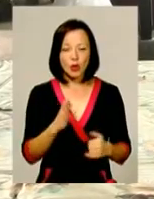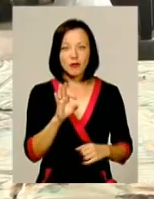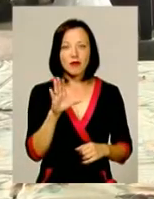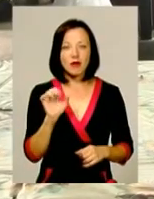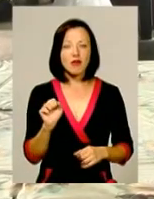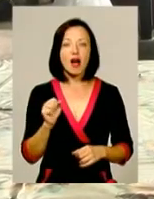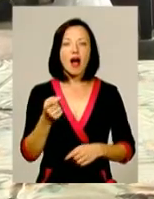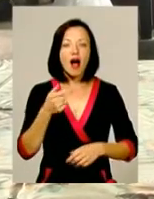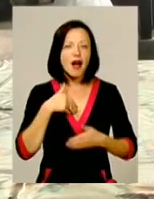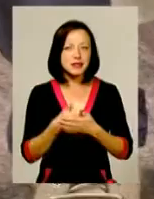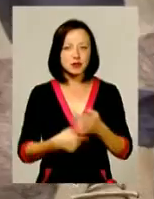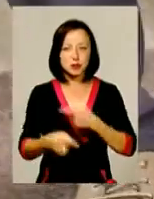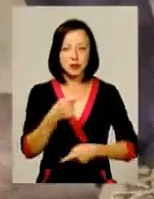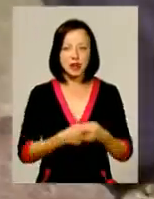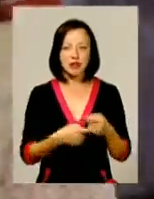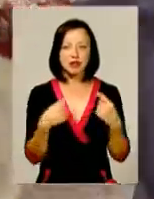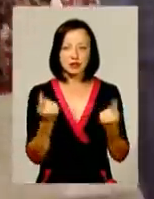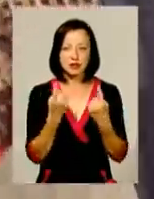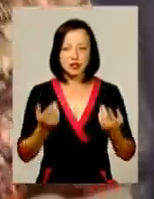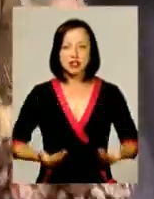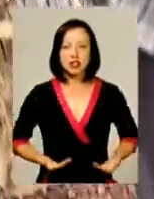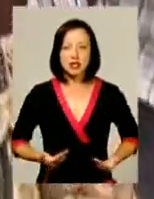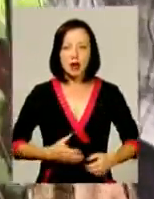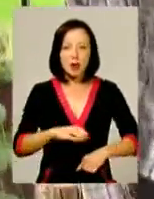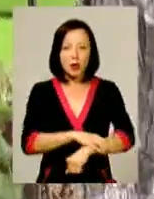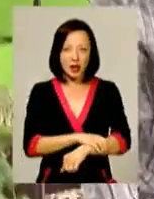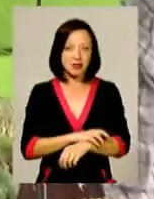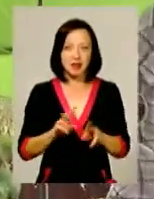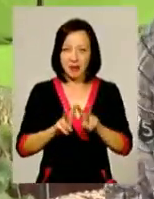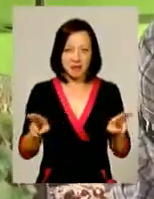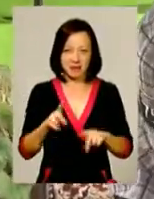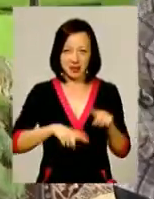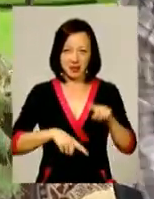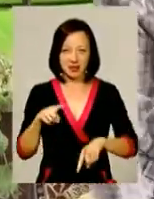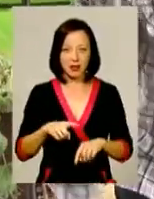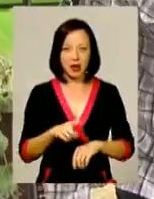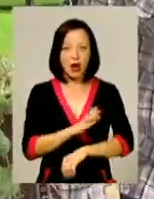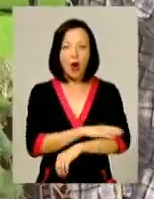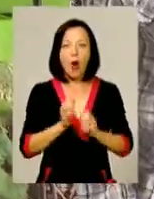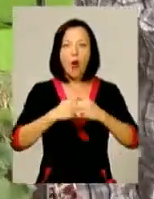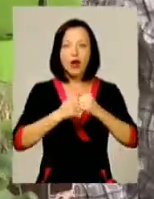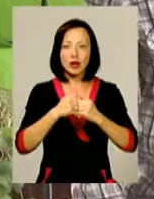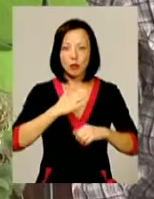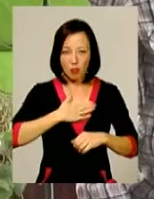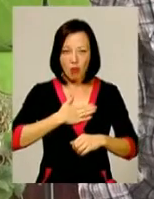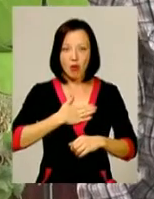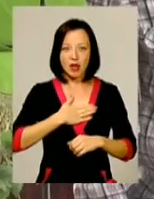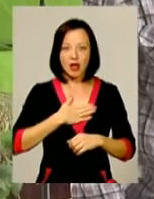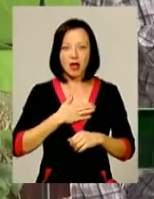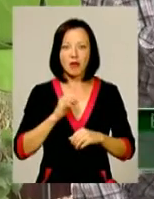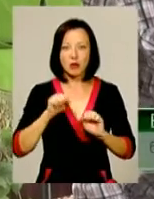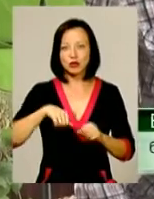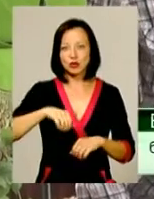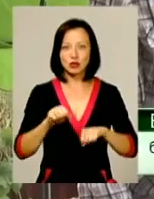Володимир активно повертається до звичного життя, штучна кінцівка уже стала як рідна. Коліно моє, мені просто хорошо, що коліно моє. Я просто коліно